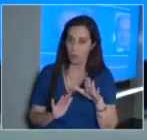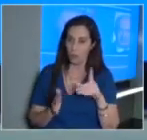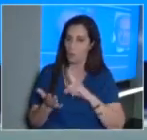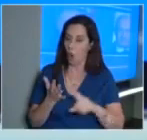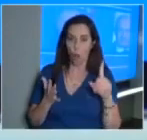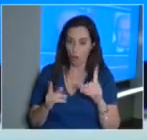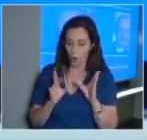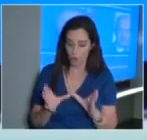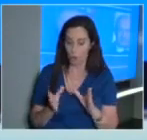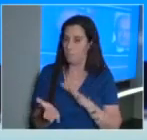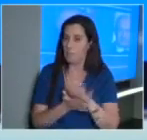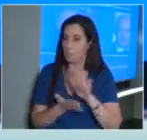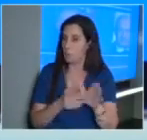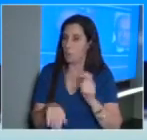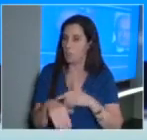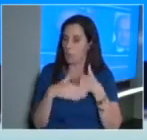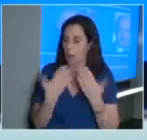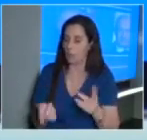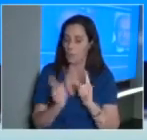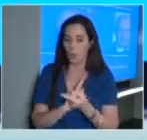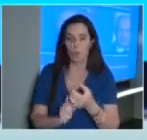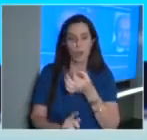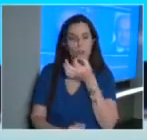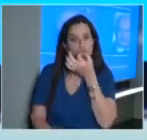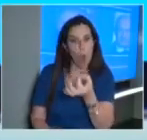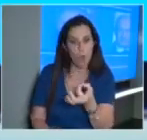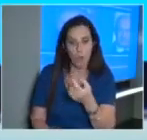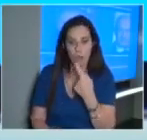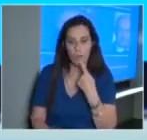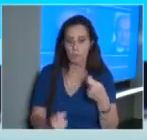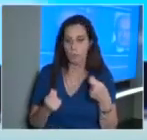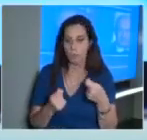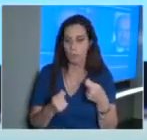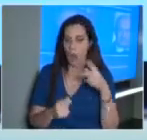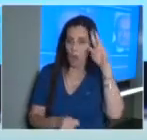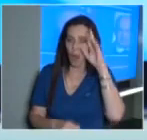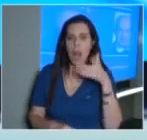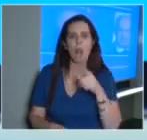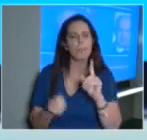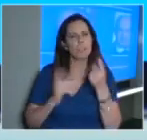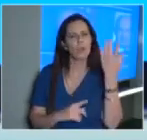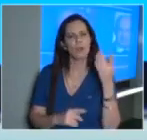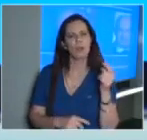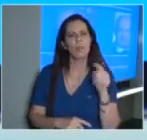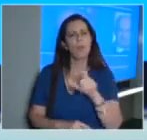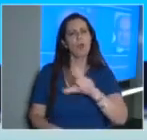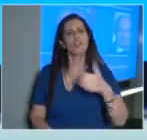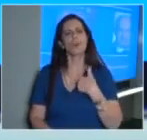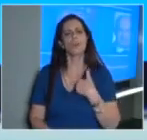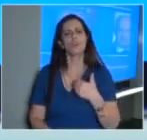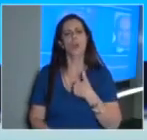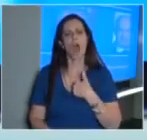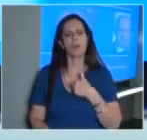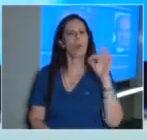שחודש שלם בזבזו זמן, במקום לבוא ולשאול את עצמם, אני מדבר רק בעיקר על אנשי ליכוד, מדוע זה קורה, באים מאשימים אותנו